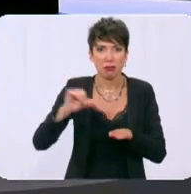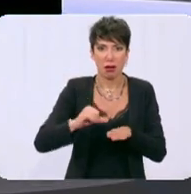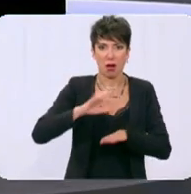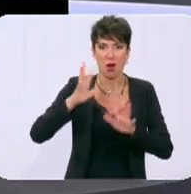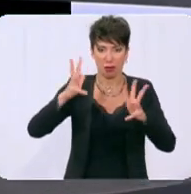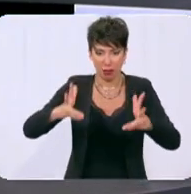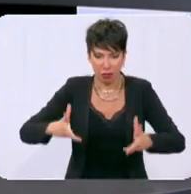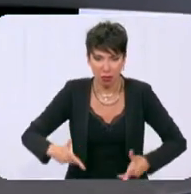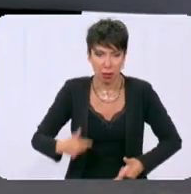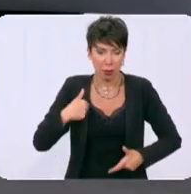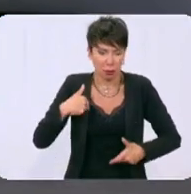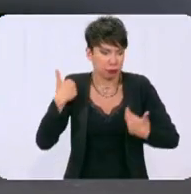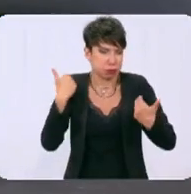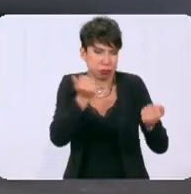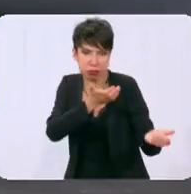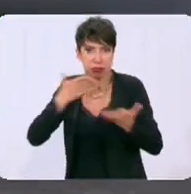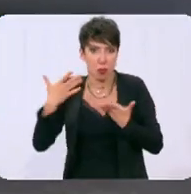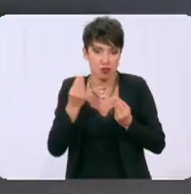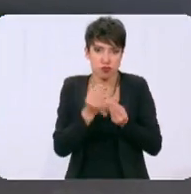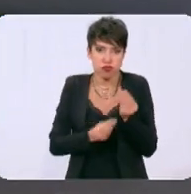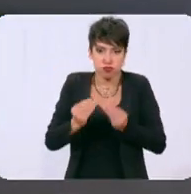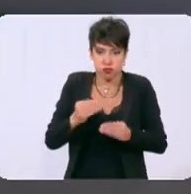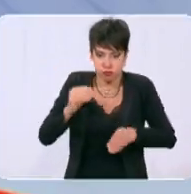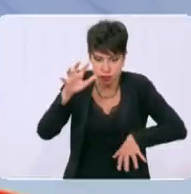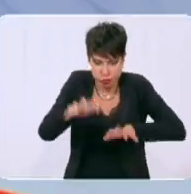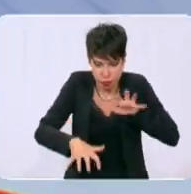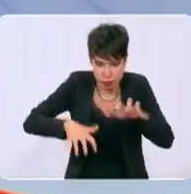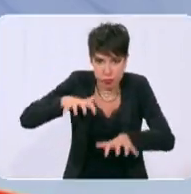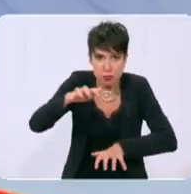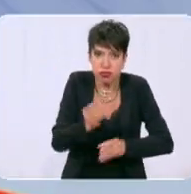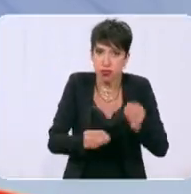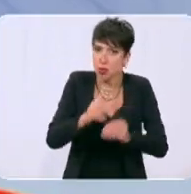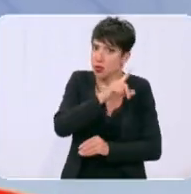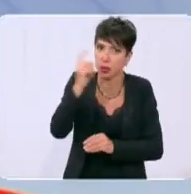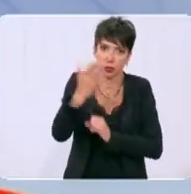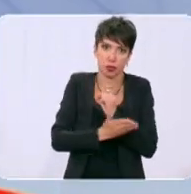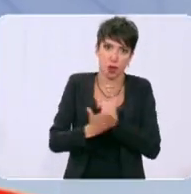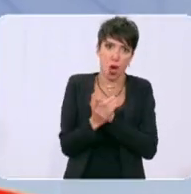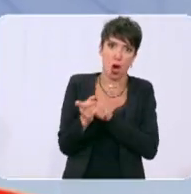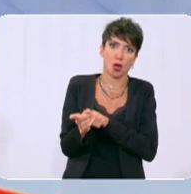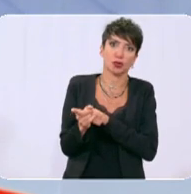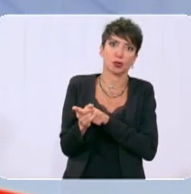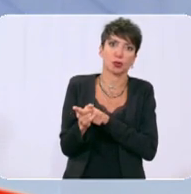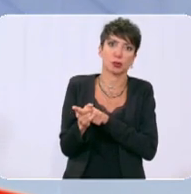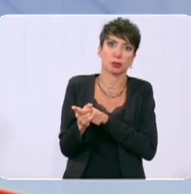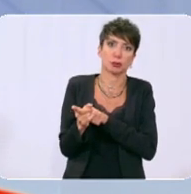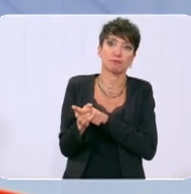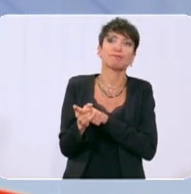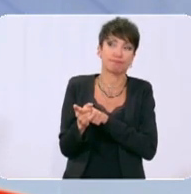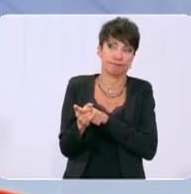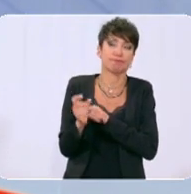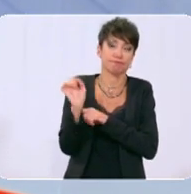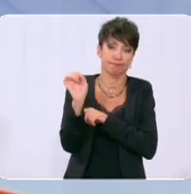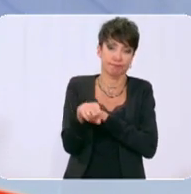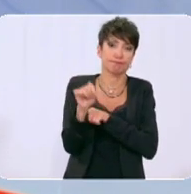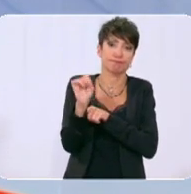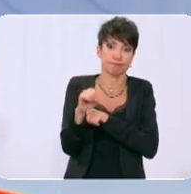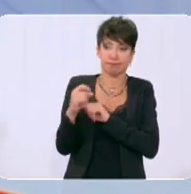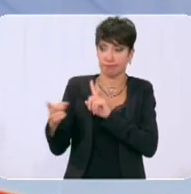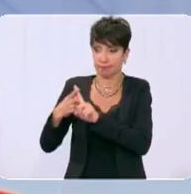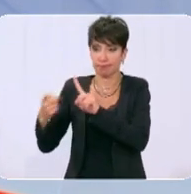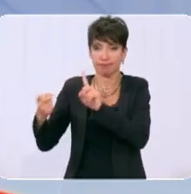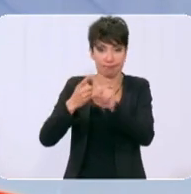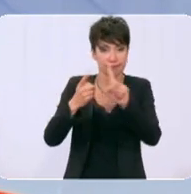δύσκολο για τους παραγωγούς πλέον να κάνουν τη δουλειά τους. Και γι' αυτό το λόγο. Πρέπει να σας πω μετά τις επαφές που είχα και κάτω, έχω μεταφέρει στην